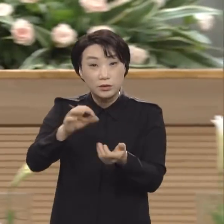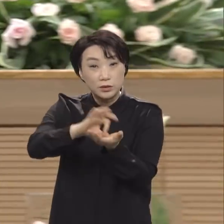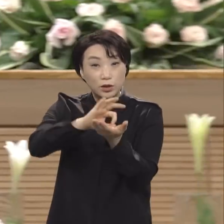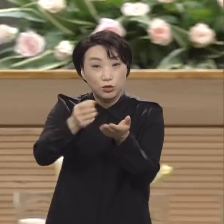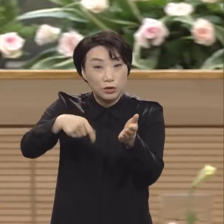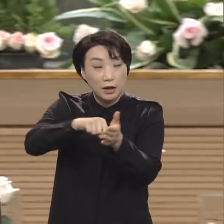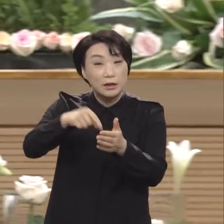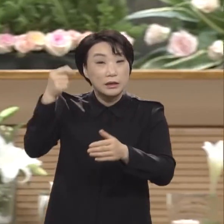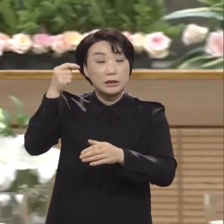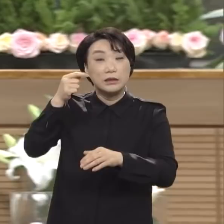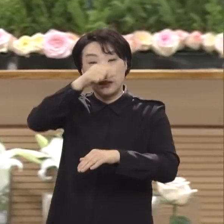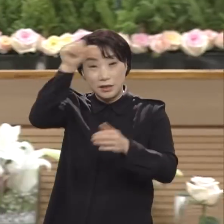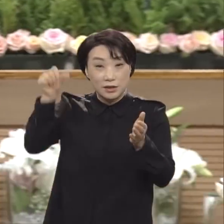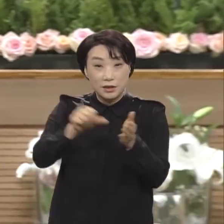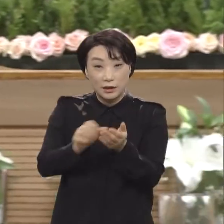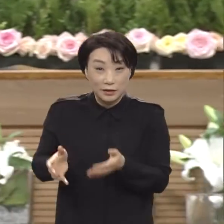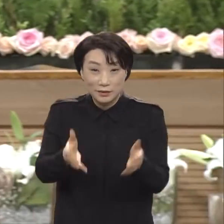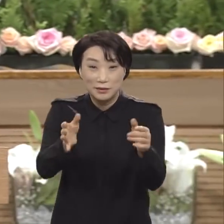인생의 길이었기에